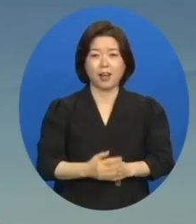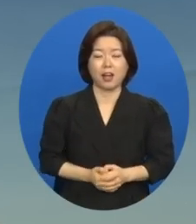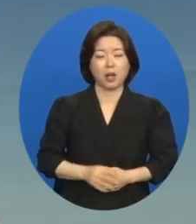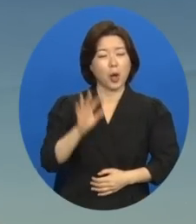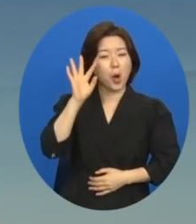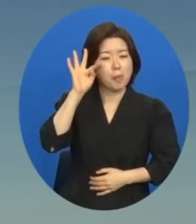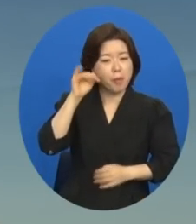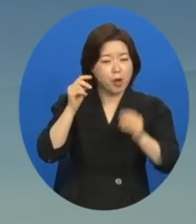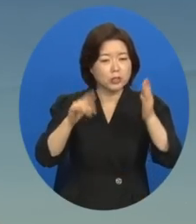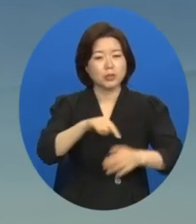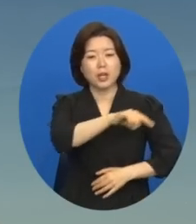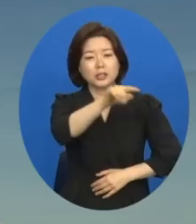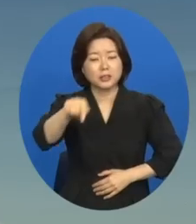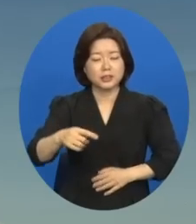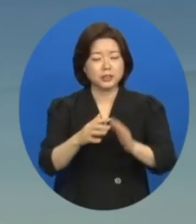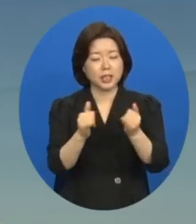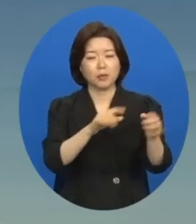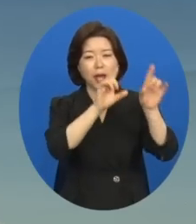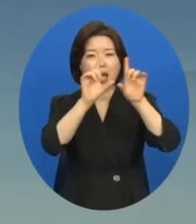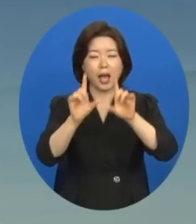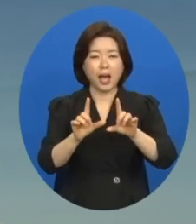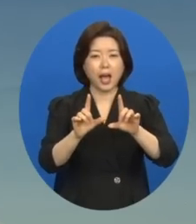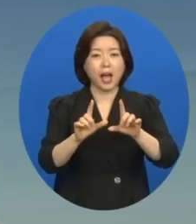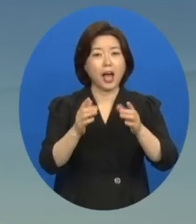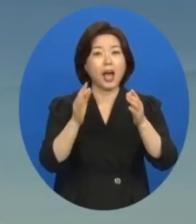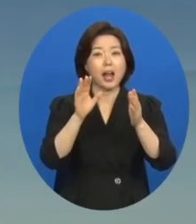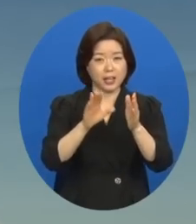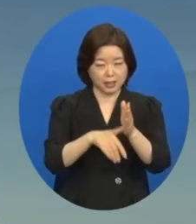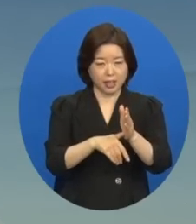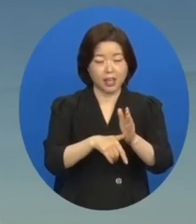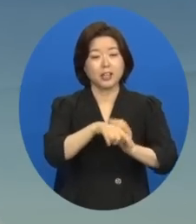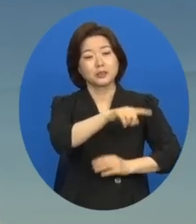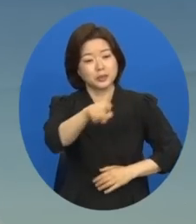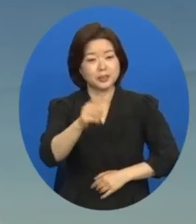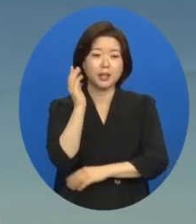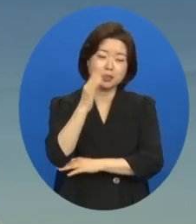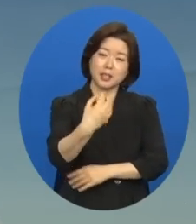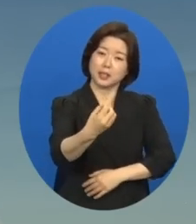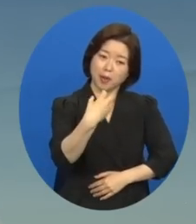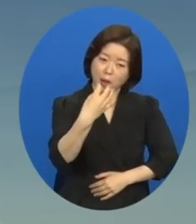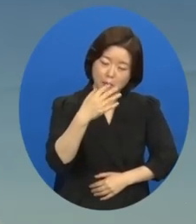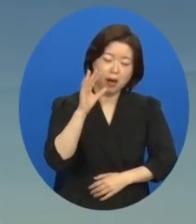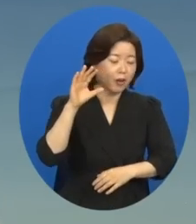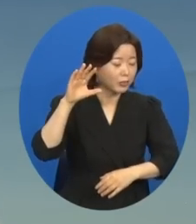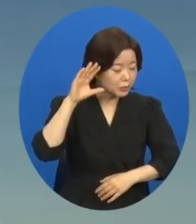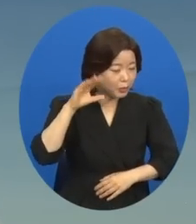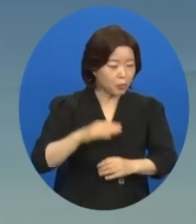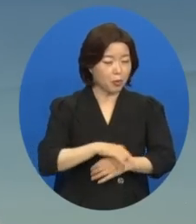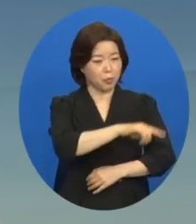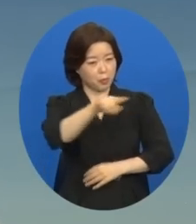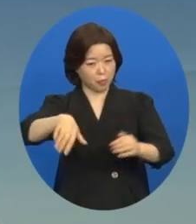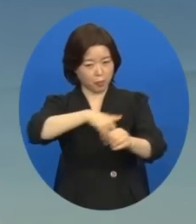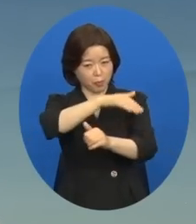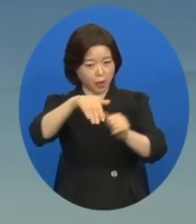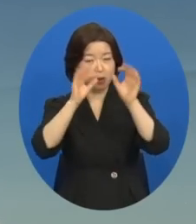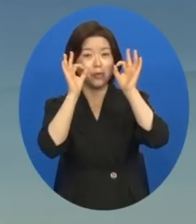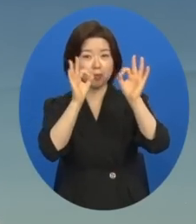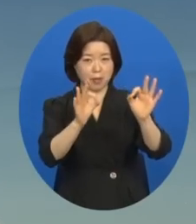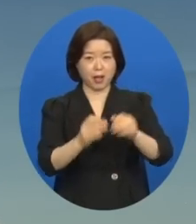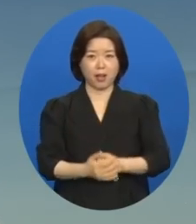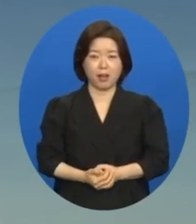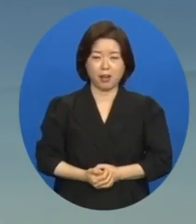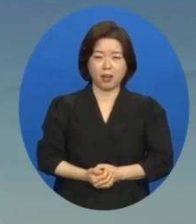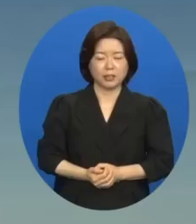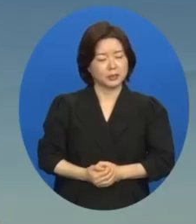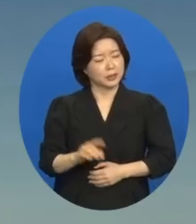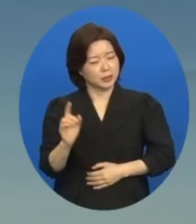며칠을 그 부족민들과 함께 머물면서 그 부족민들의 이야기도 듣고 사는 환경도 돌아보는데 며칠째인지 기억이